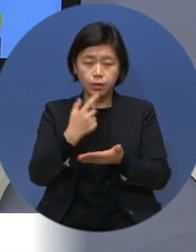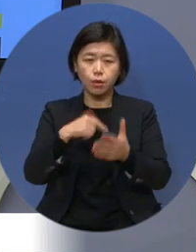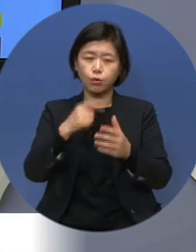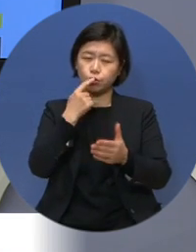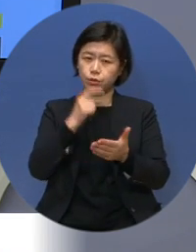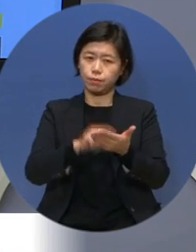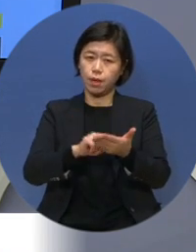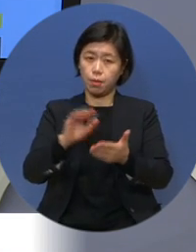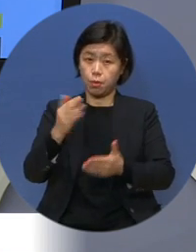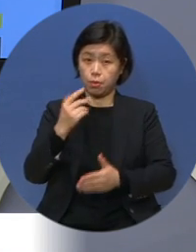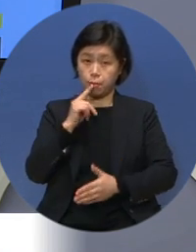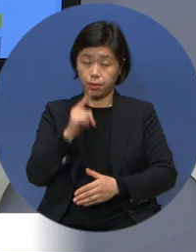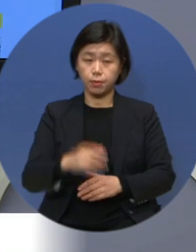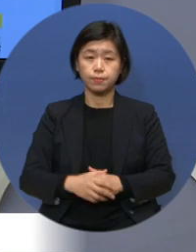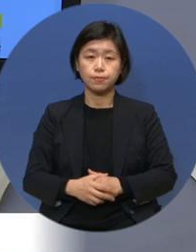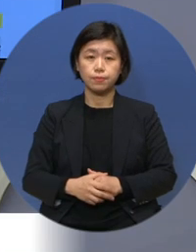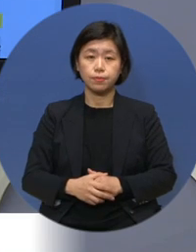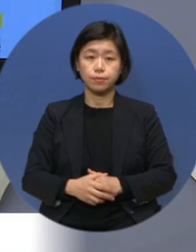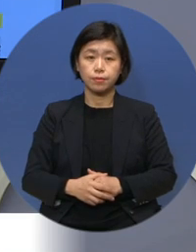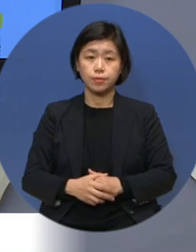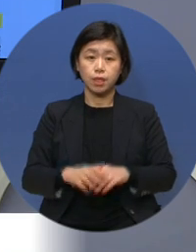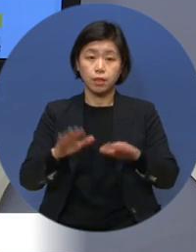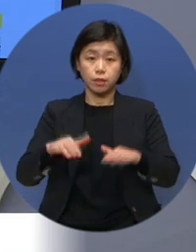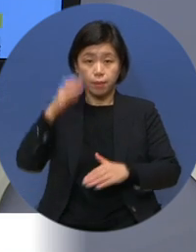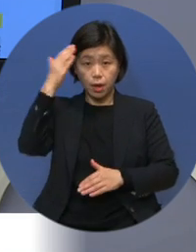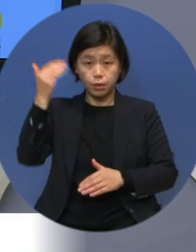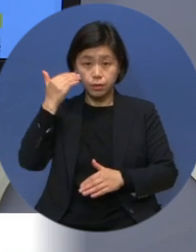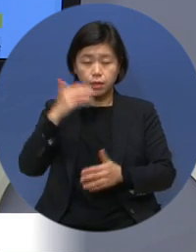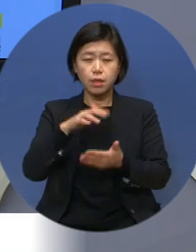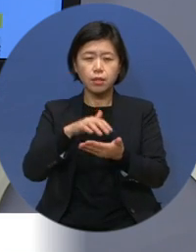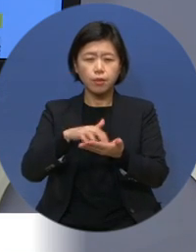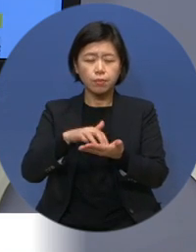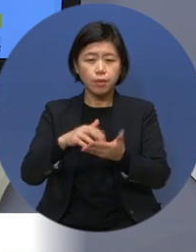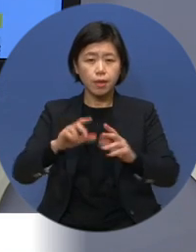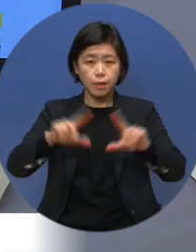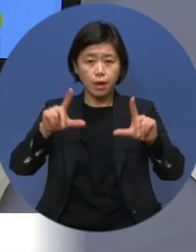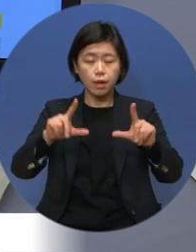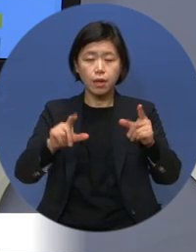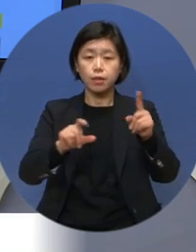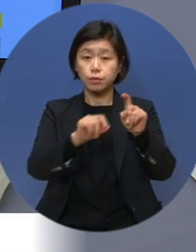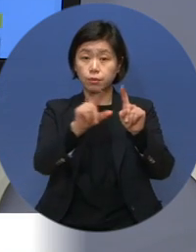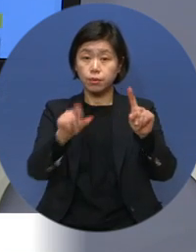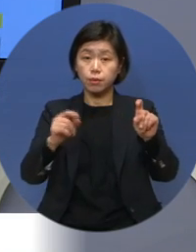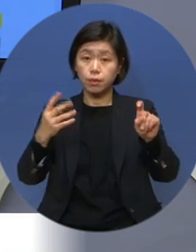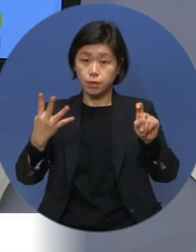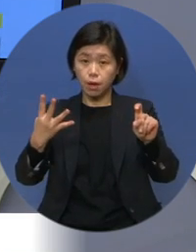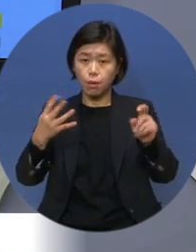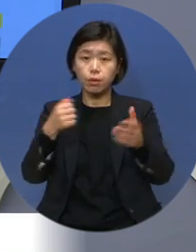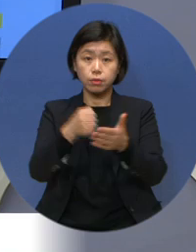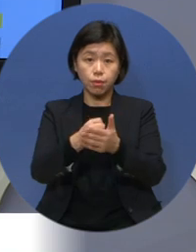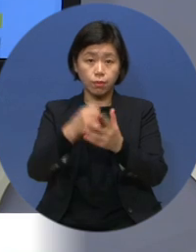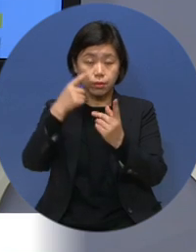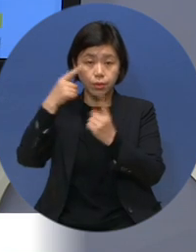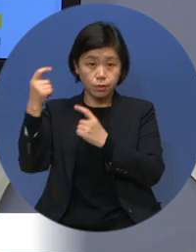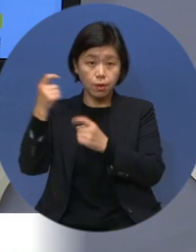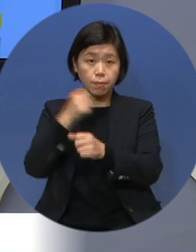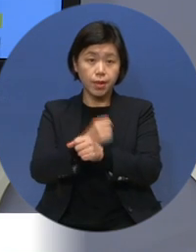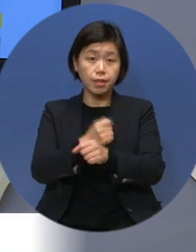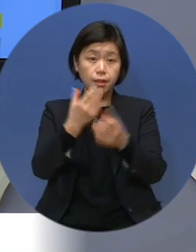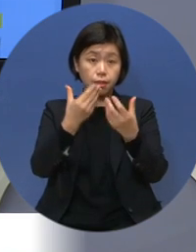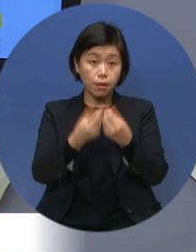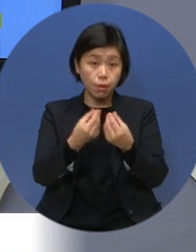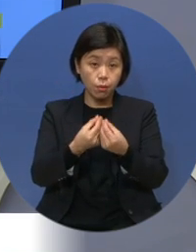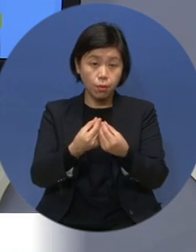밝혔는데요 한편 현재 한글 점자 에 나를 11월 4일로 정하고 기념 하도록 하는 내용의